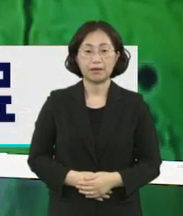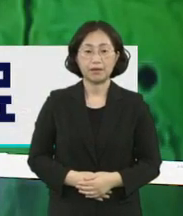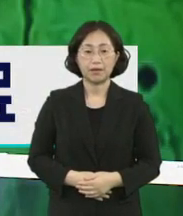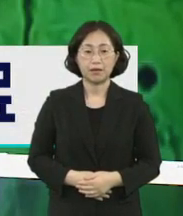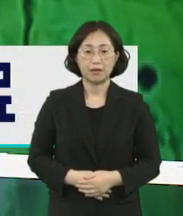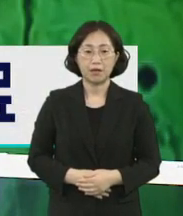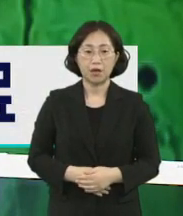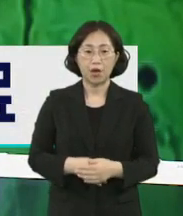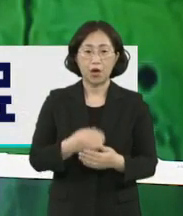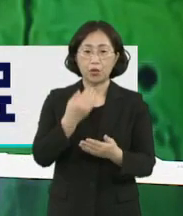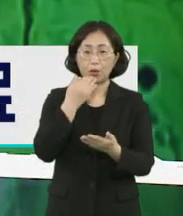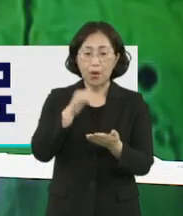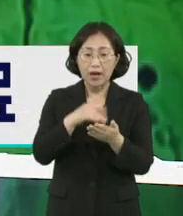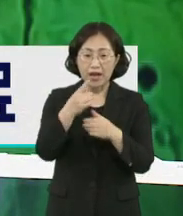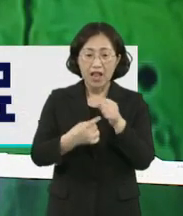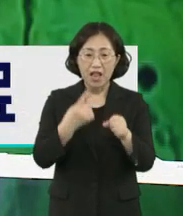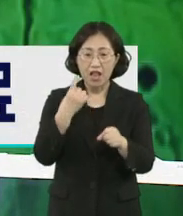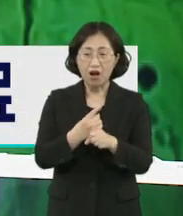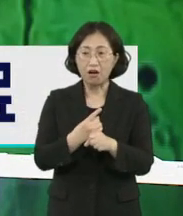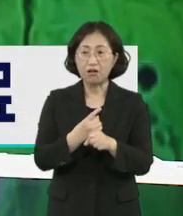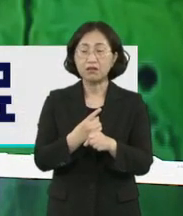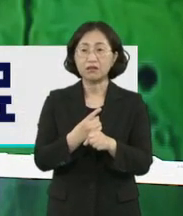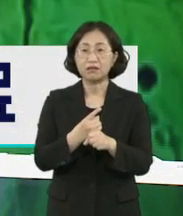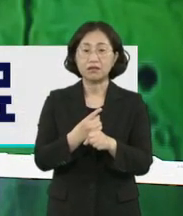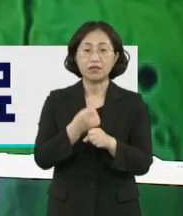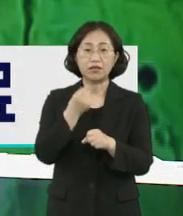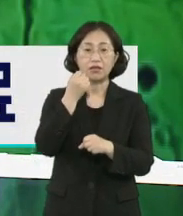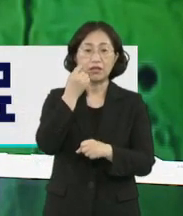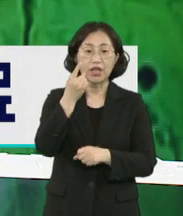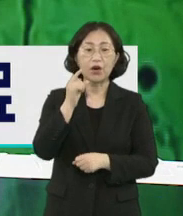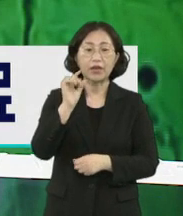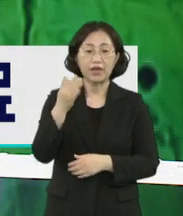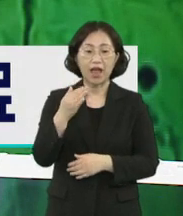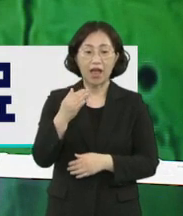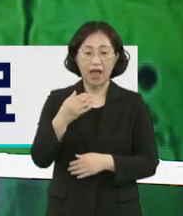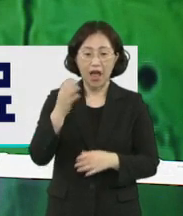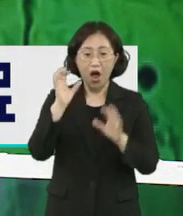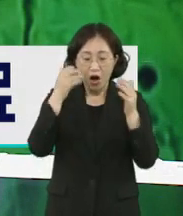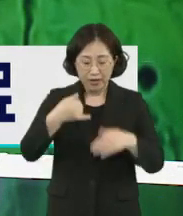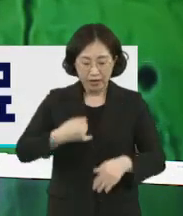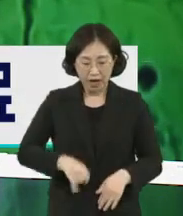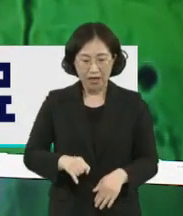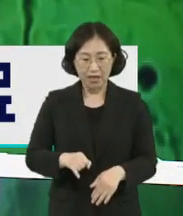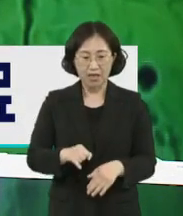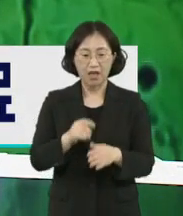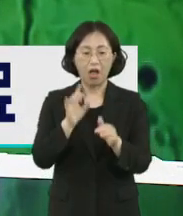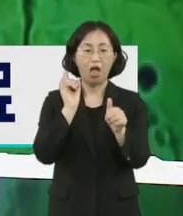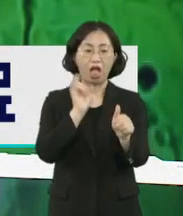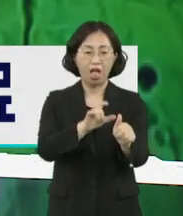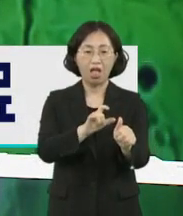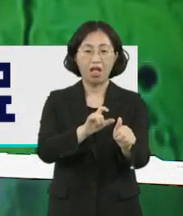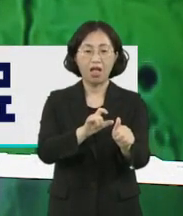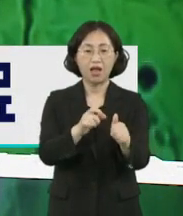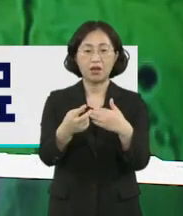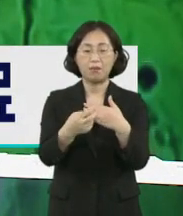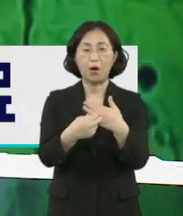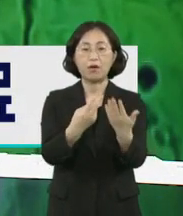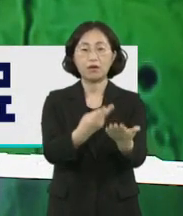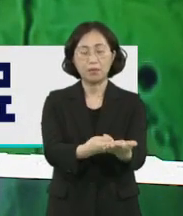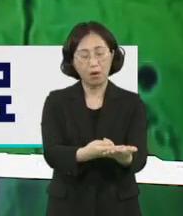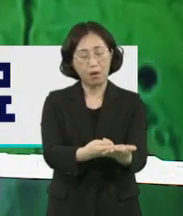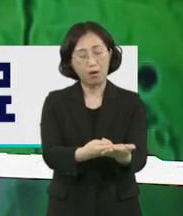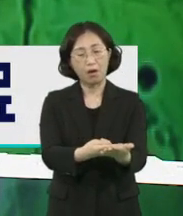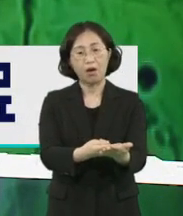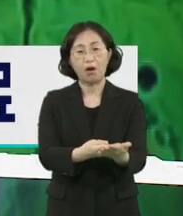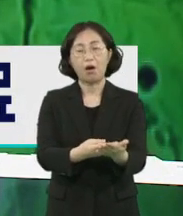이제 갓 돌을 넘긴 어린 딸이 코로나19에 걸려 격리병동에 들어가야 한다면 얼마나 걱정이 될까요? 감염